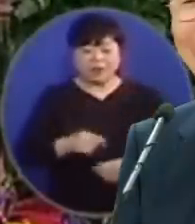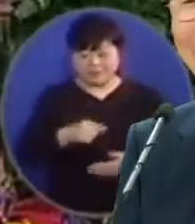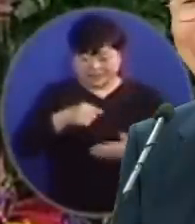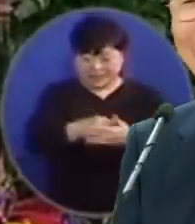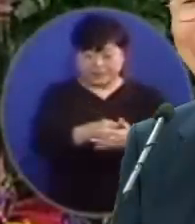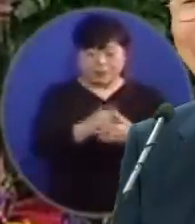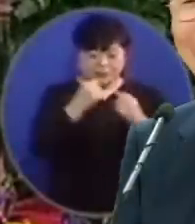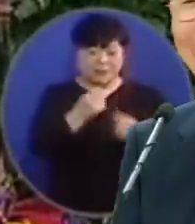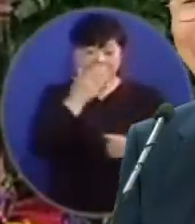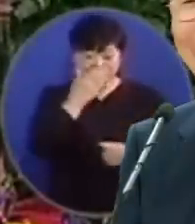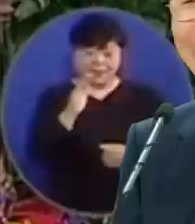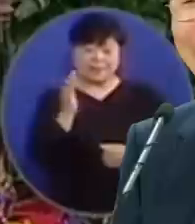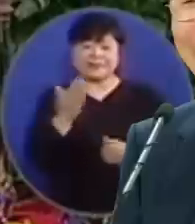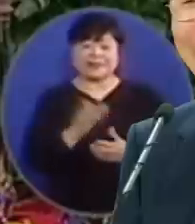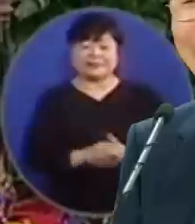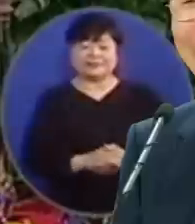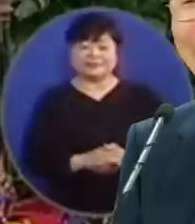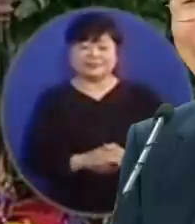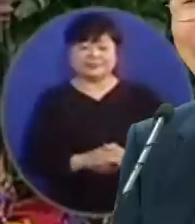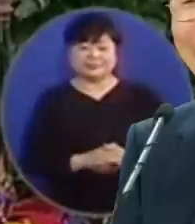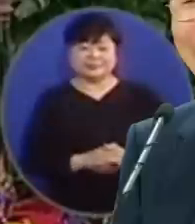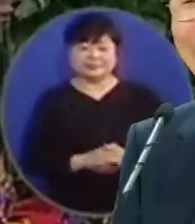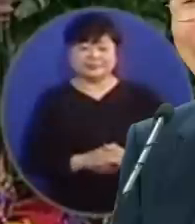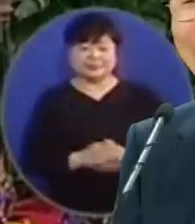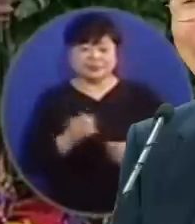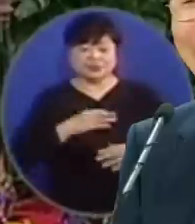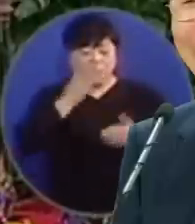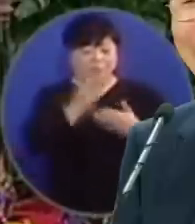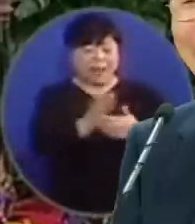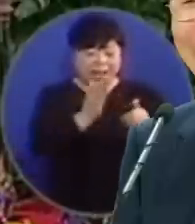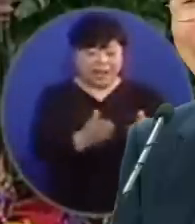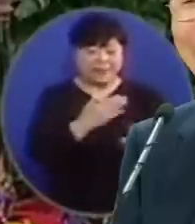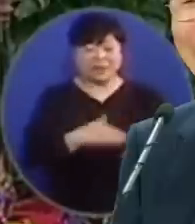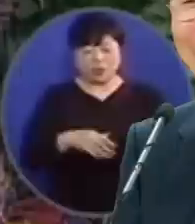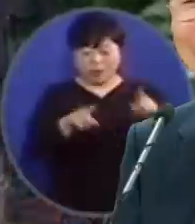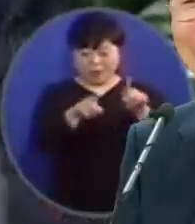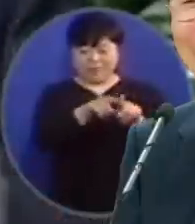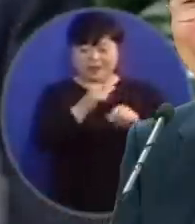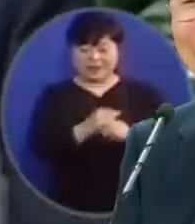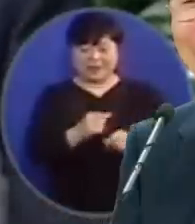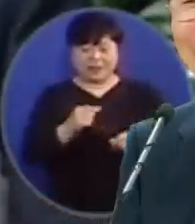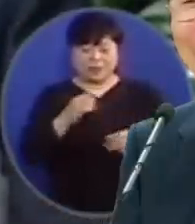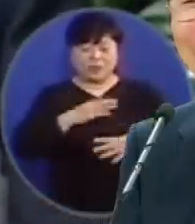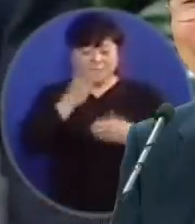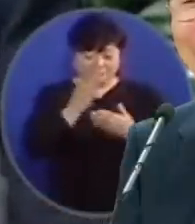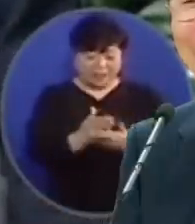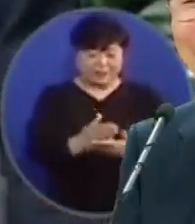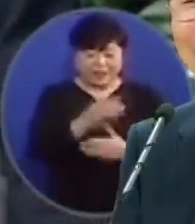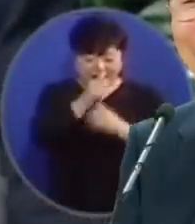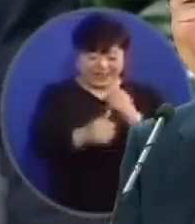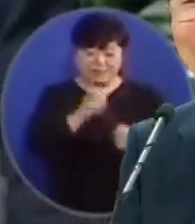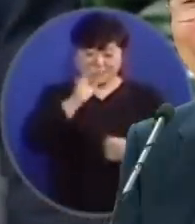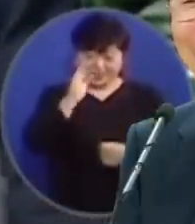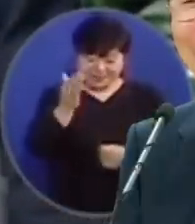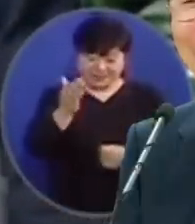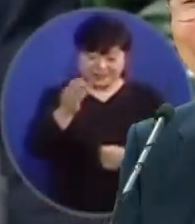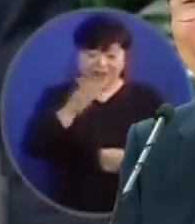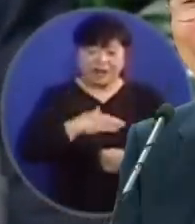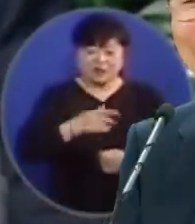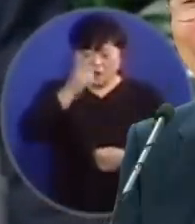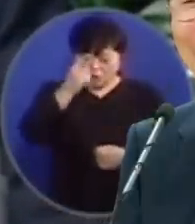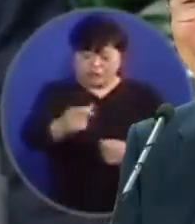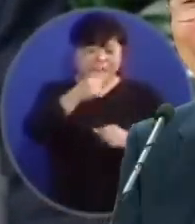갖고 살 수가 있는 것입니다. 두려워 말라, 내가 너와 함께함이라. 놀라지 말라, 나는 내 하나님이 됨이라. 내가